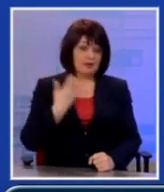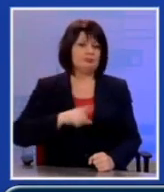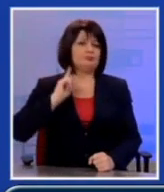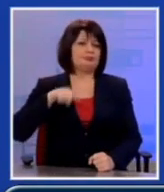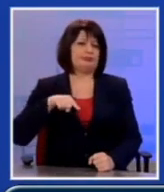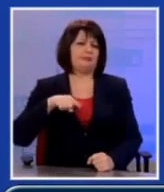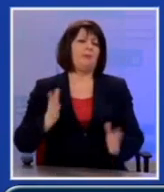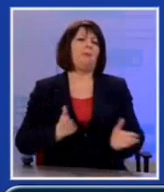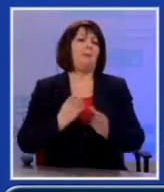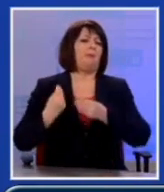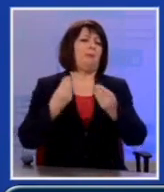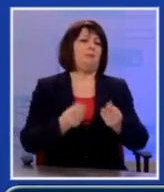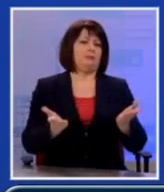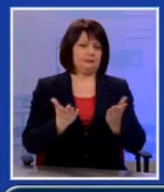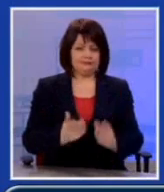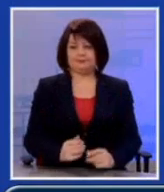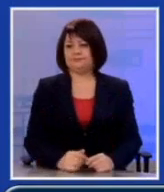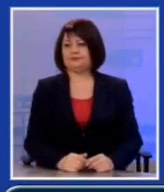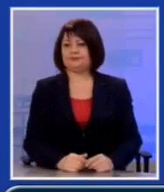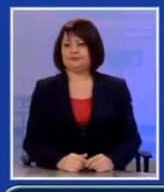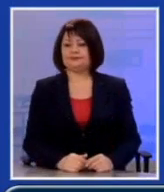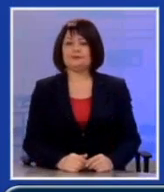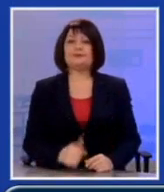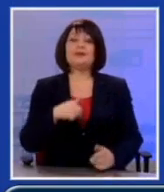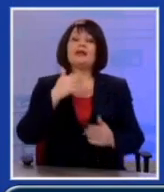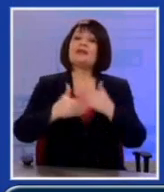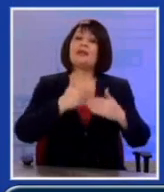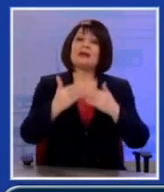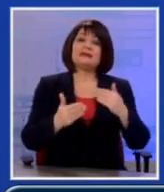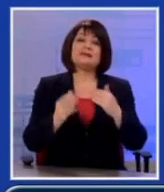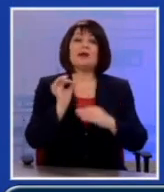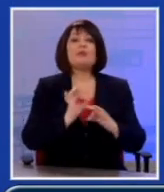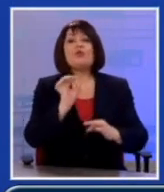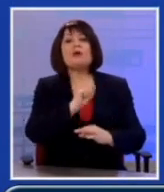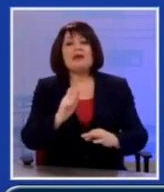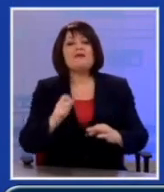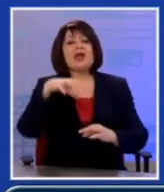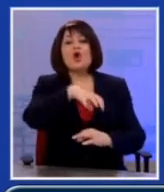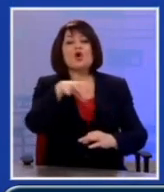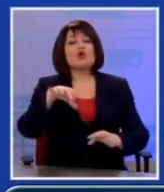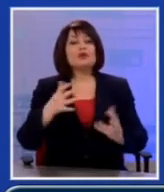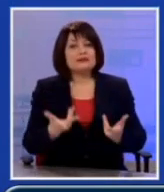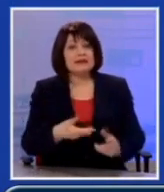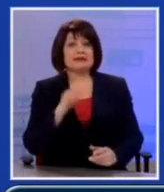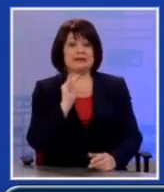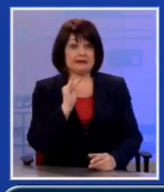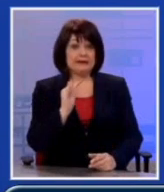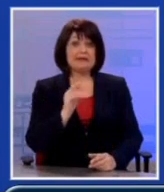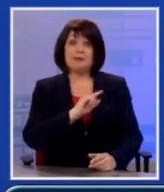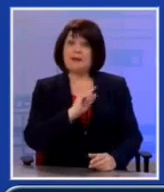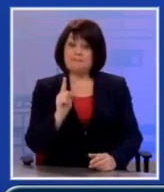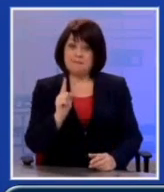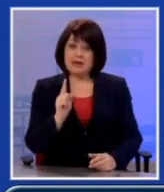παραβιαζόταν. Επίσης, για να γίνει αυτή η διαδικασία, ζητήθηκε από μη